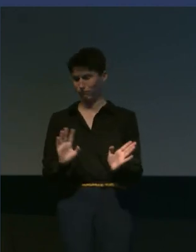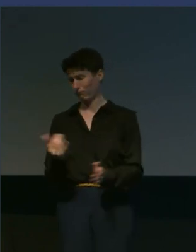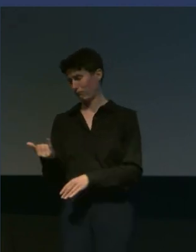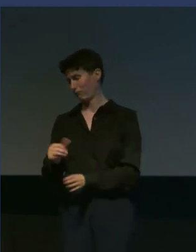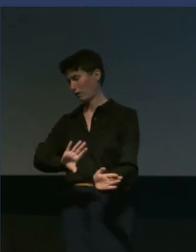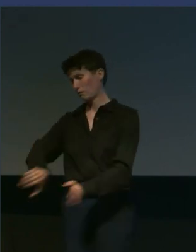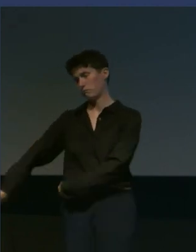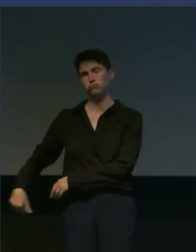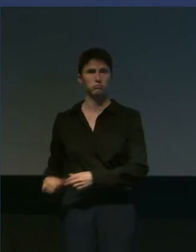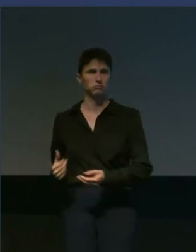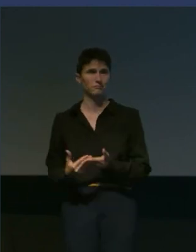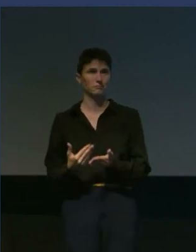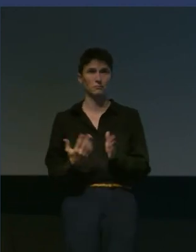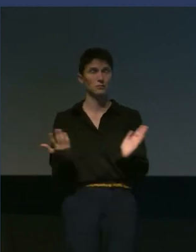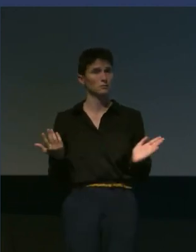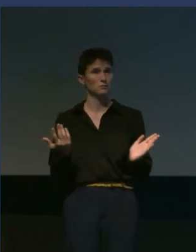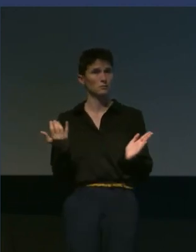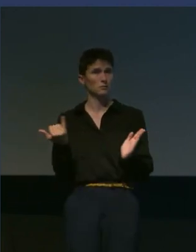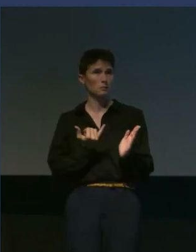profond pour la question.